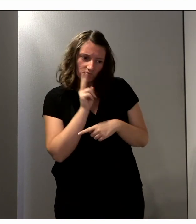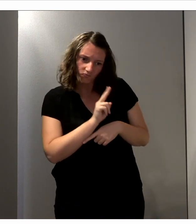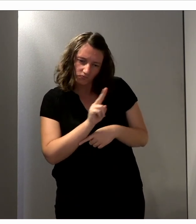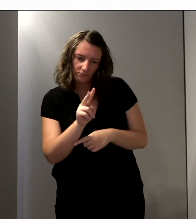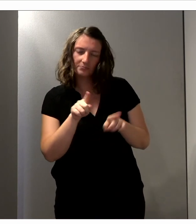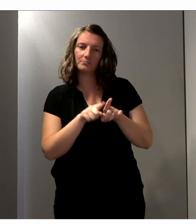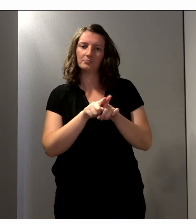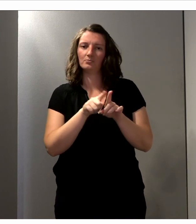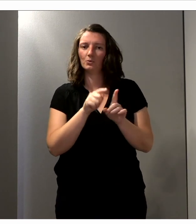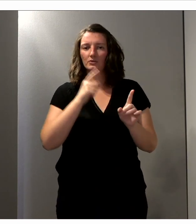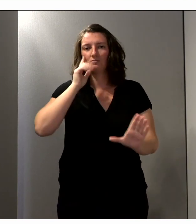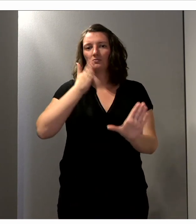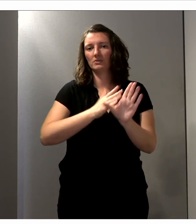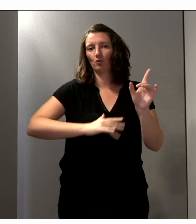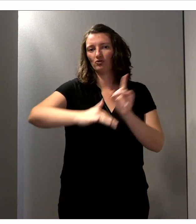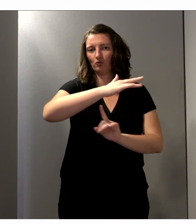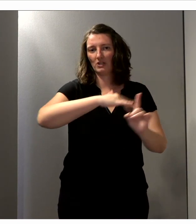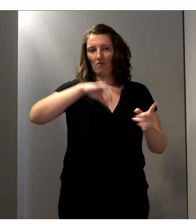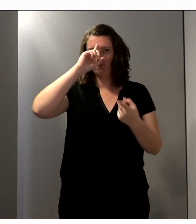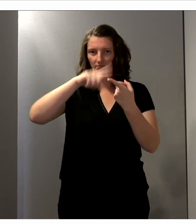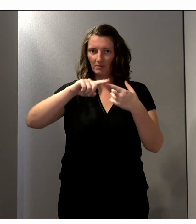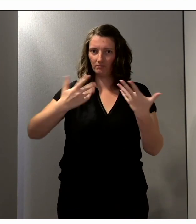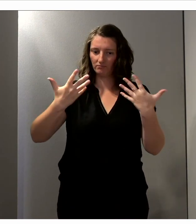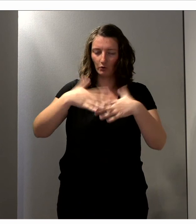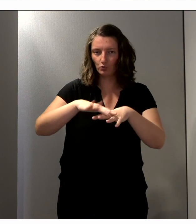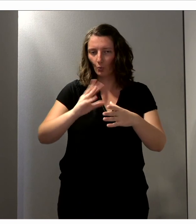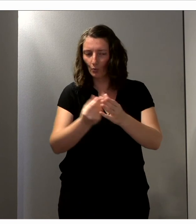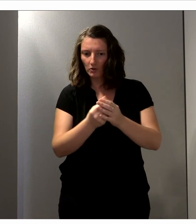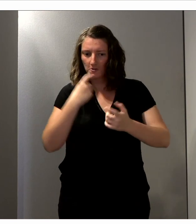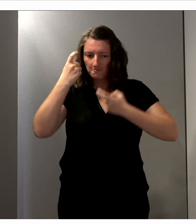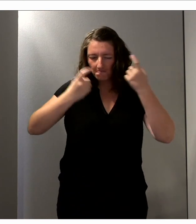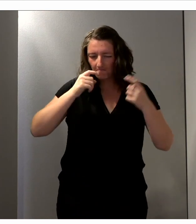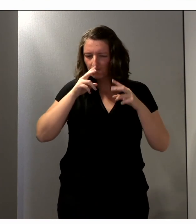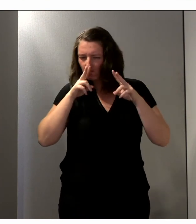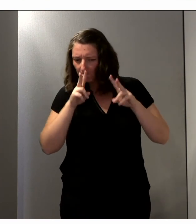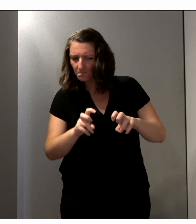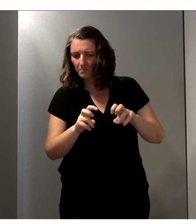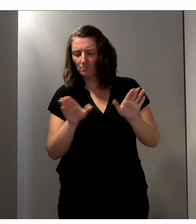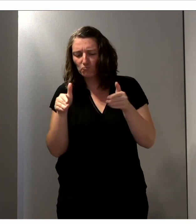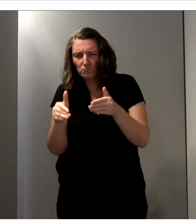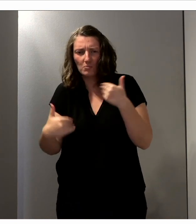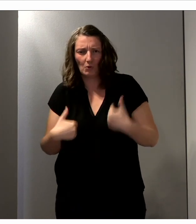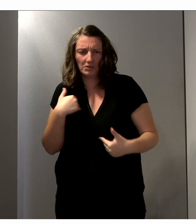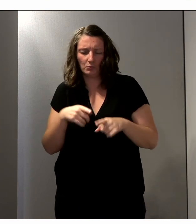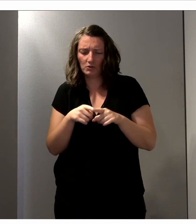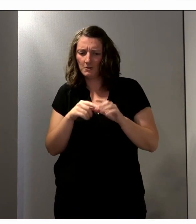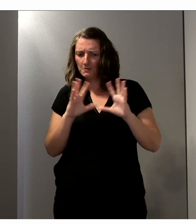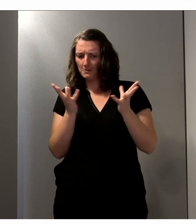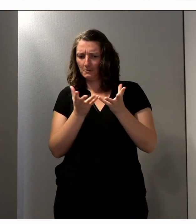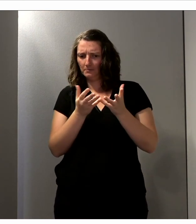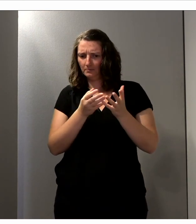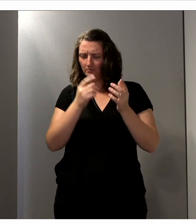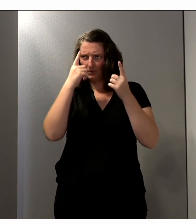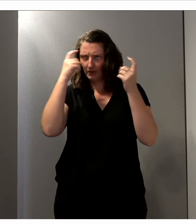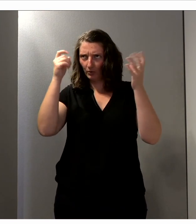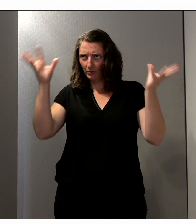sociale, qui s'est beaucoup intéressée à cette question de l'inclusion et plus spécifiquement du handicap, pour moi, il y a